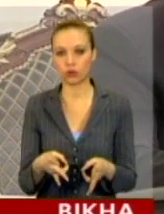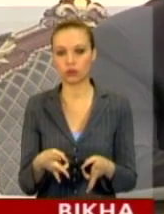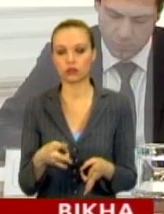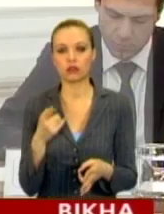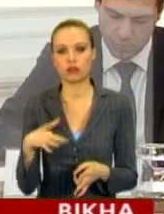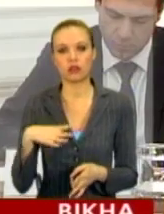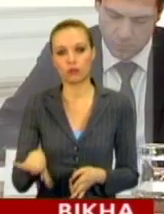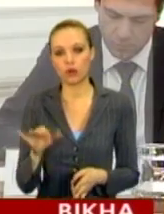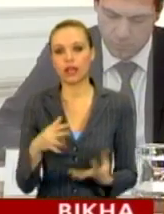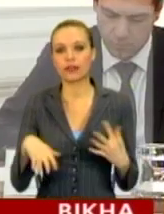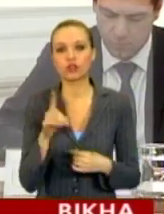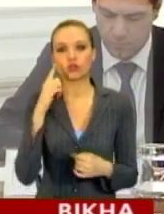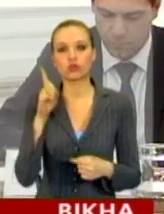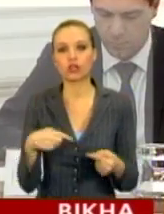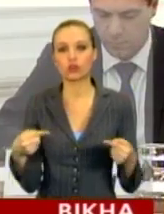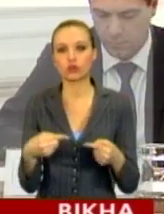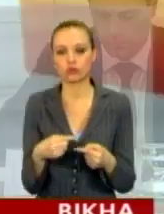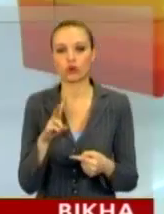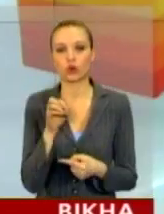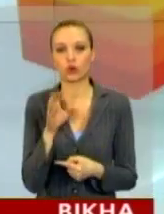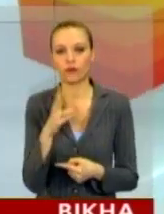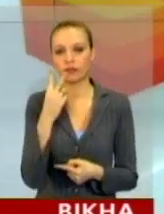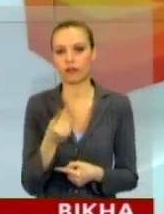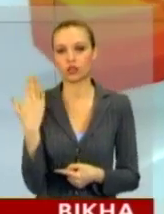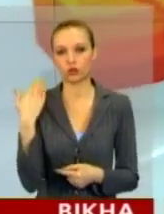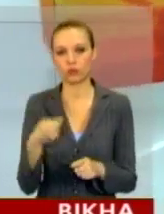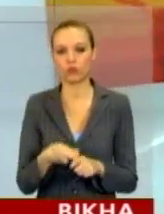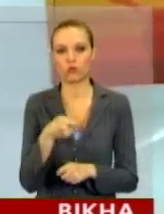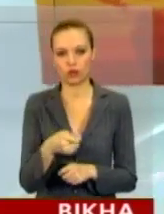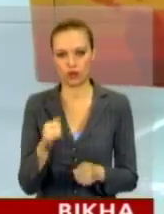його не було, і все, що знає достеменно, Андрій Клюєв 2 дні тому подав у відставку.